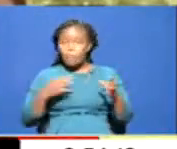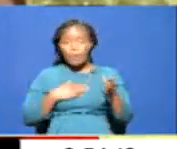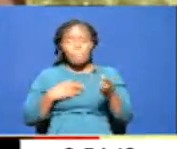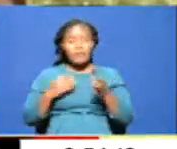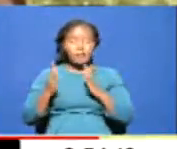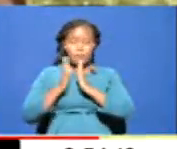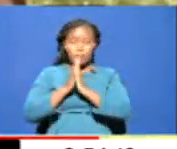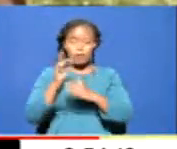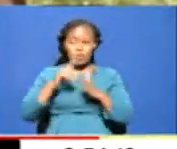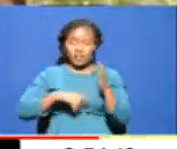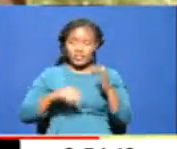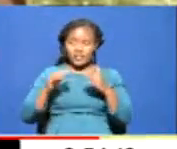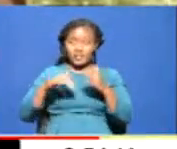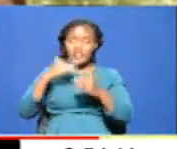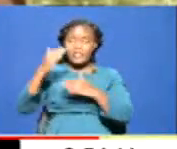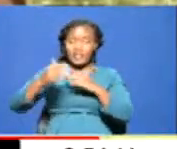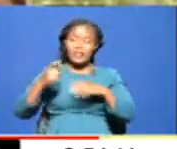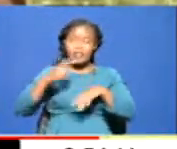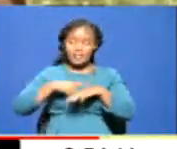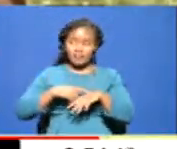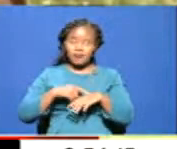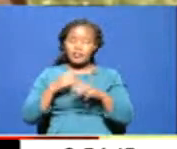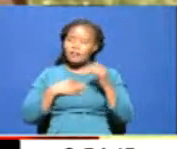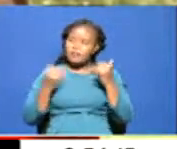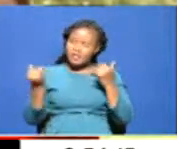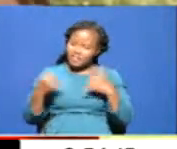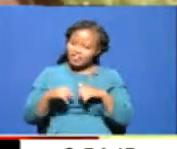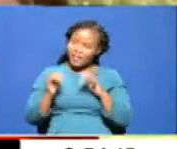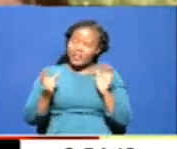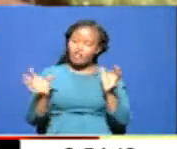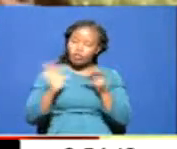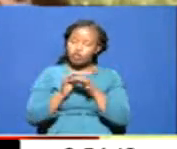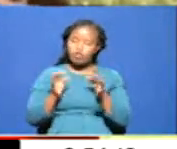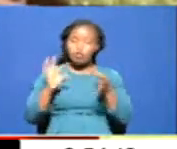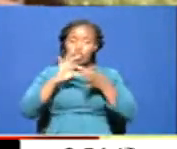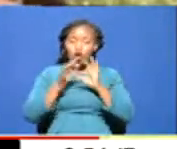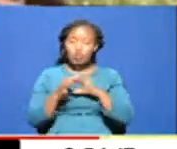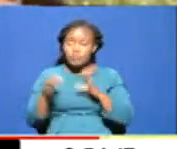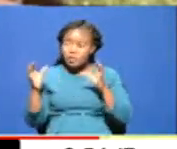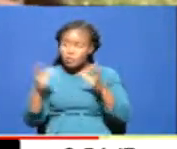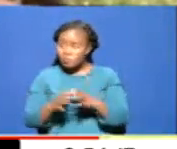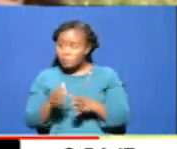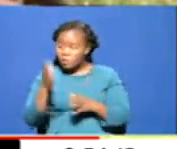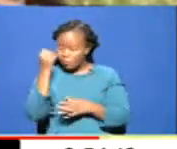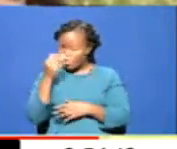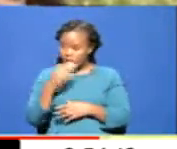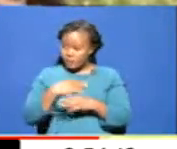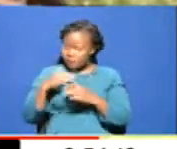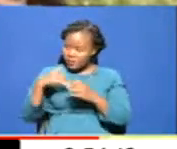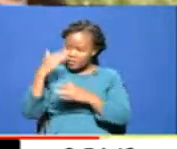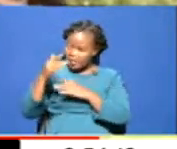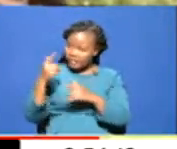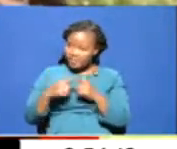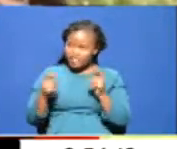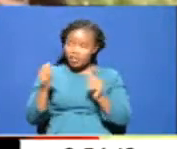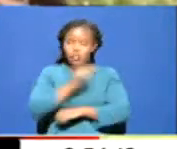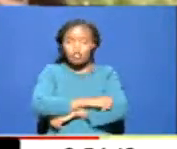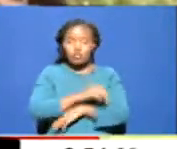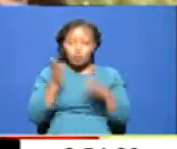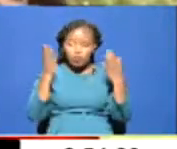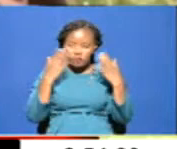Nataka nifikie mpaka niingie timu ya Olympic. Kwa sababu mimi nikamaliza shule, niko mzee mwezi wa